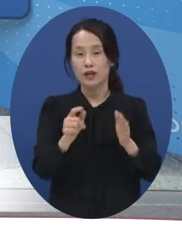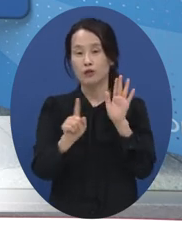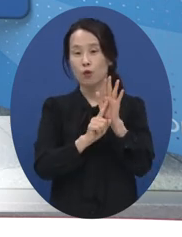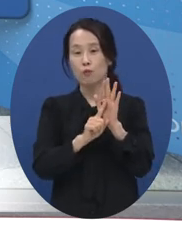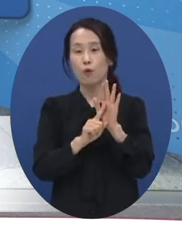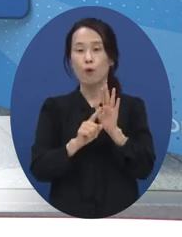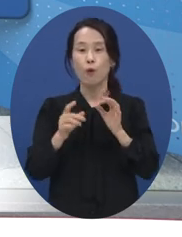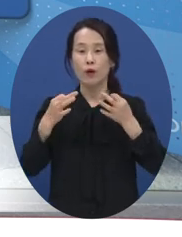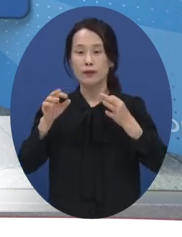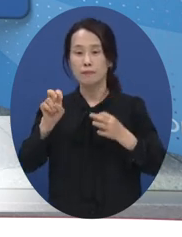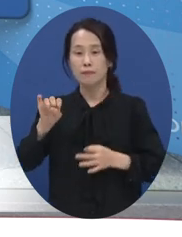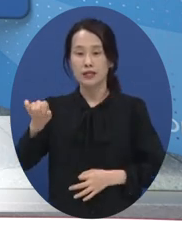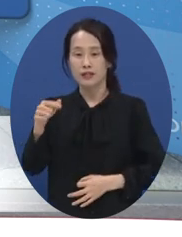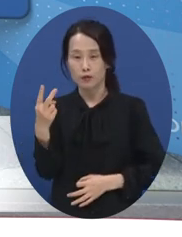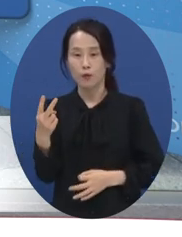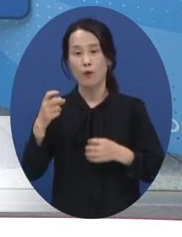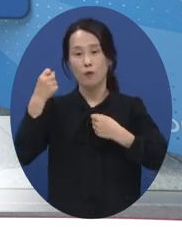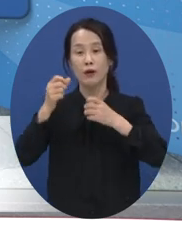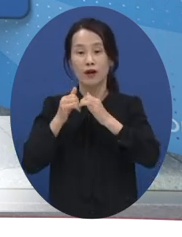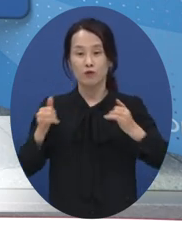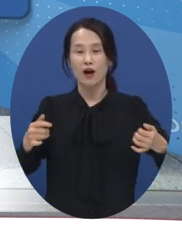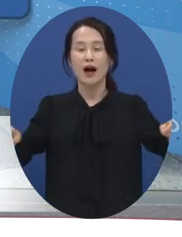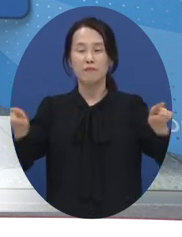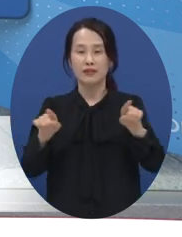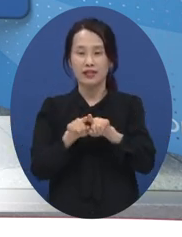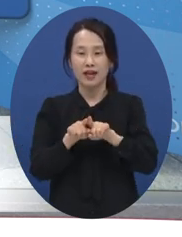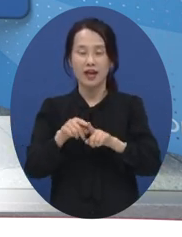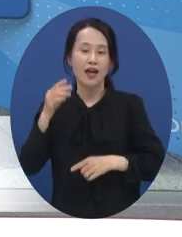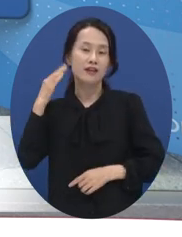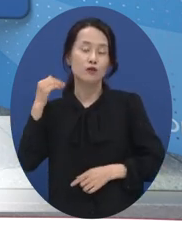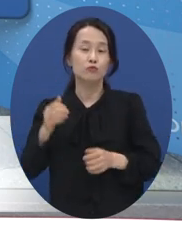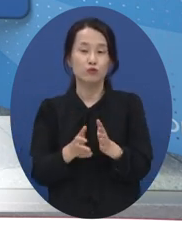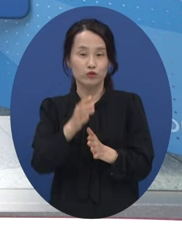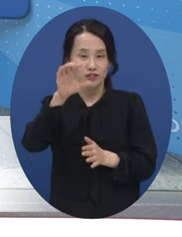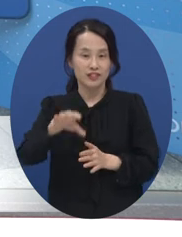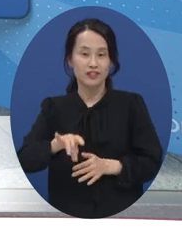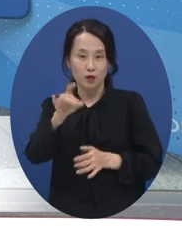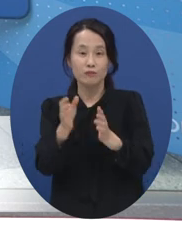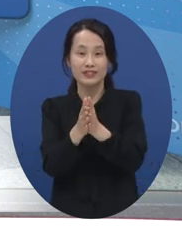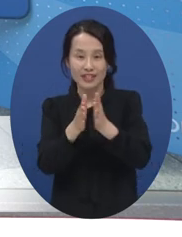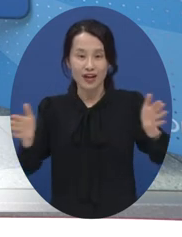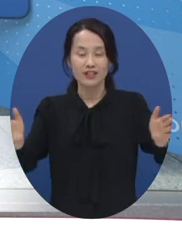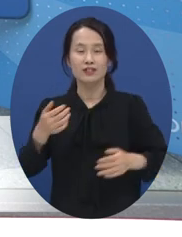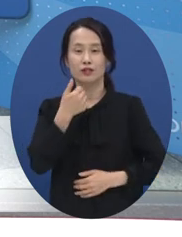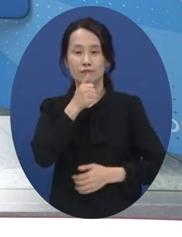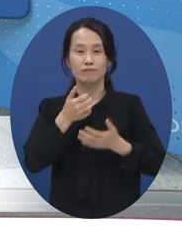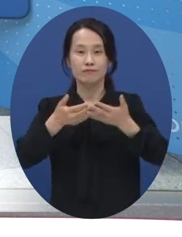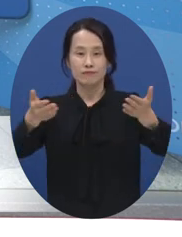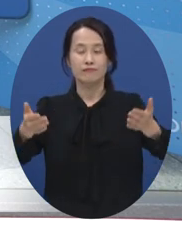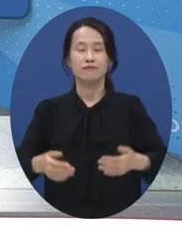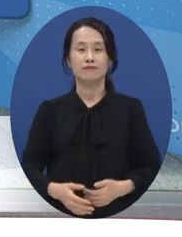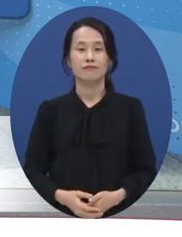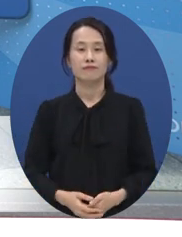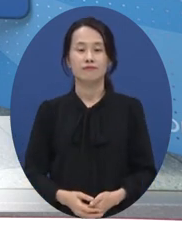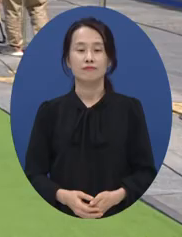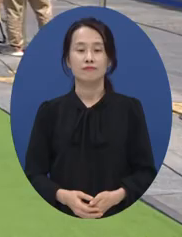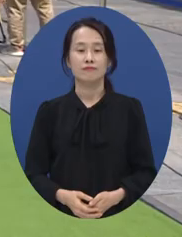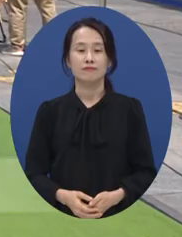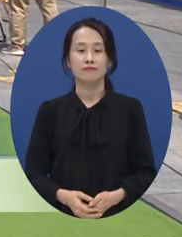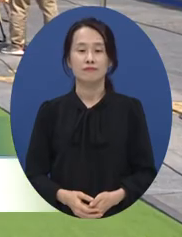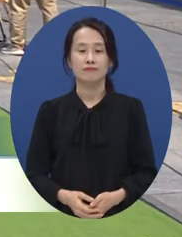홍보대사인 김민교 배우가 그첫 테이프를 의정부시에서 끊었습니다. 그 현장 한선지 기자가 다녀왔습니다.